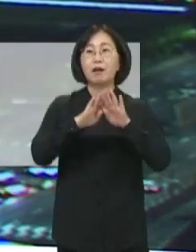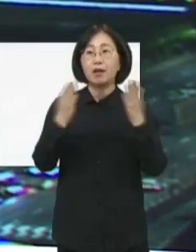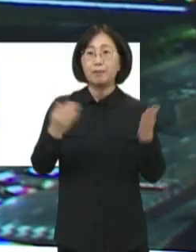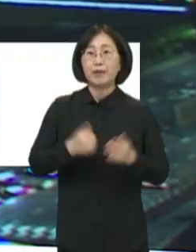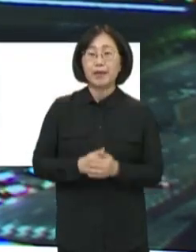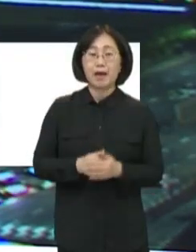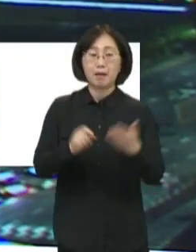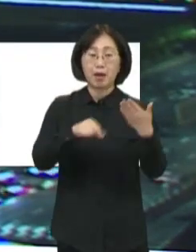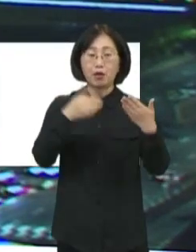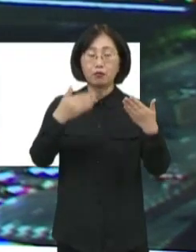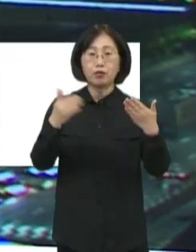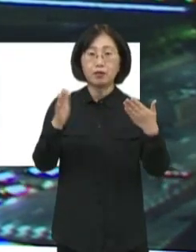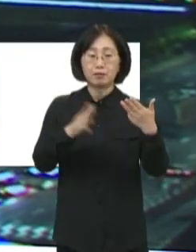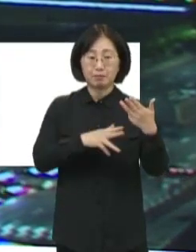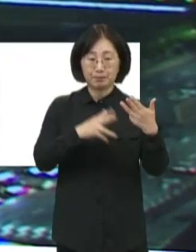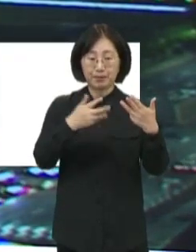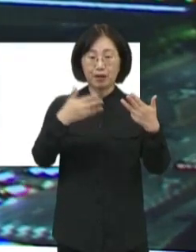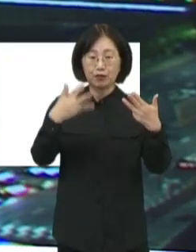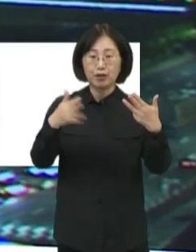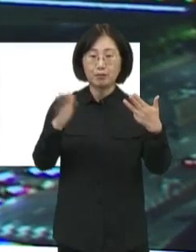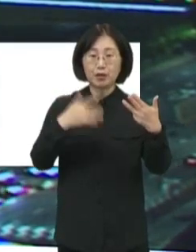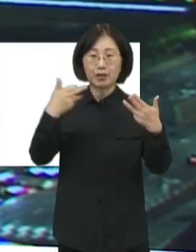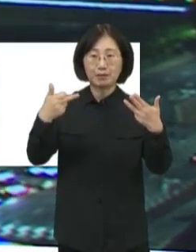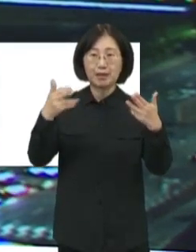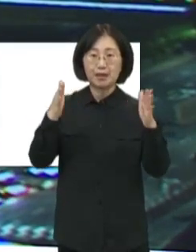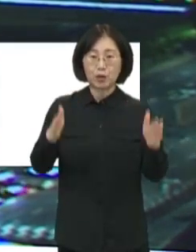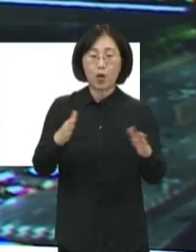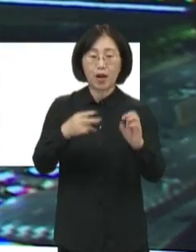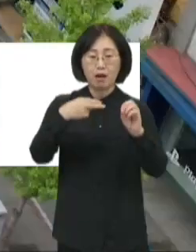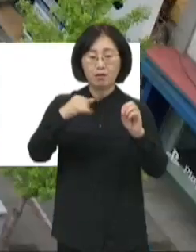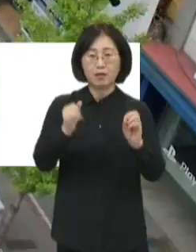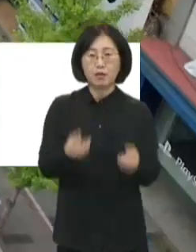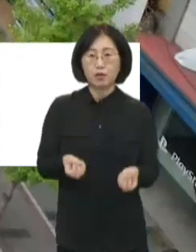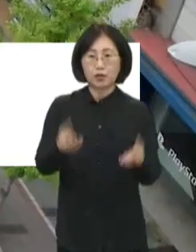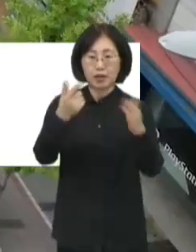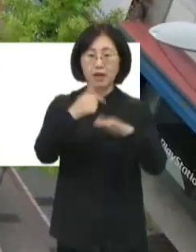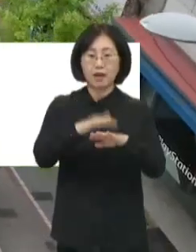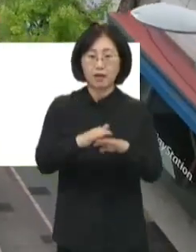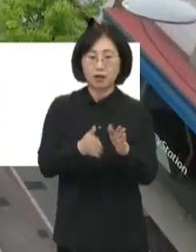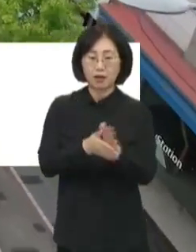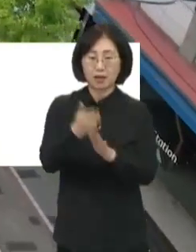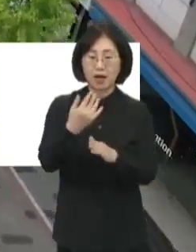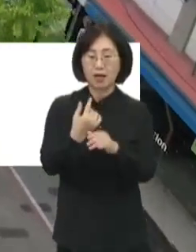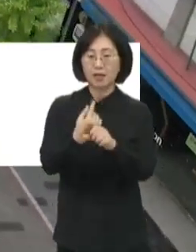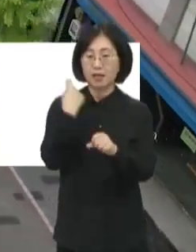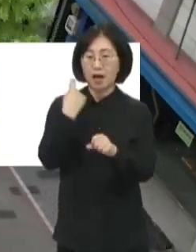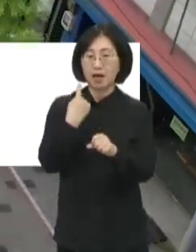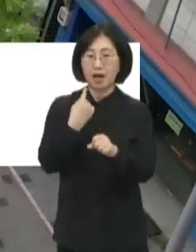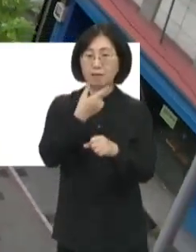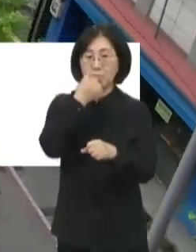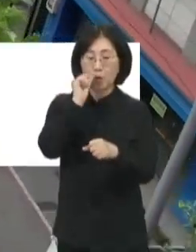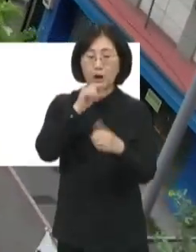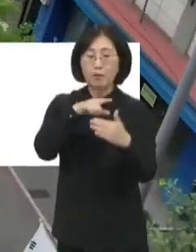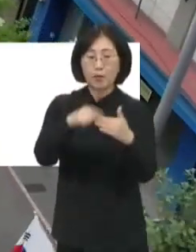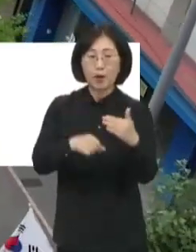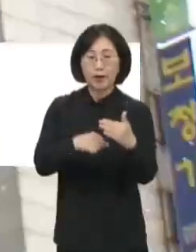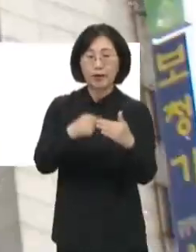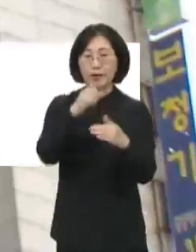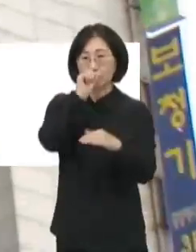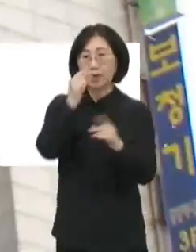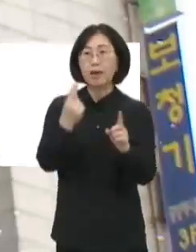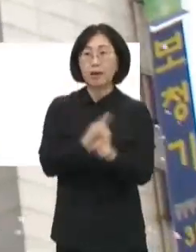오는 8월 9일부터 17일까지 열리는 대전 영시 축제와 관련해 대전 시가 지난해 미흡했던 콘텐츠를 대폭 보안